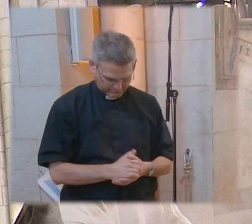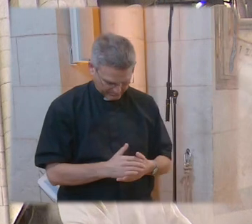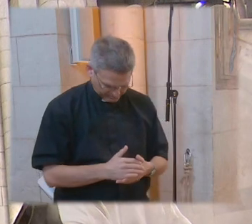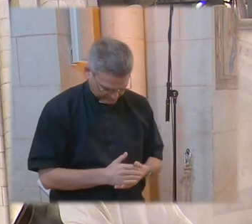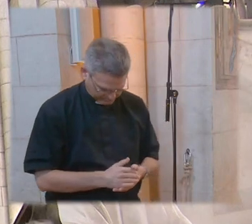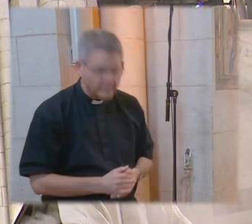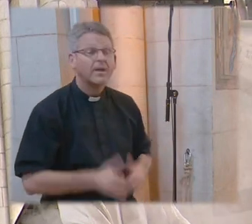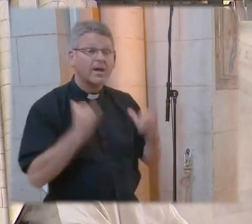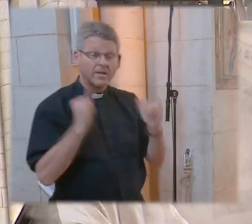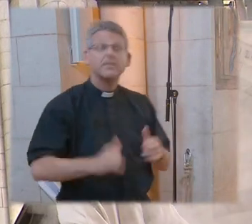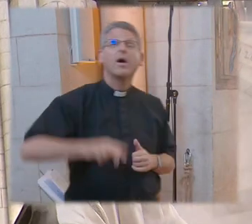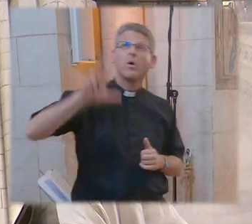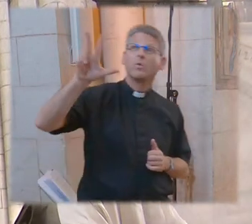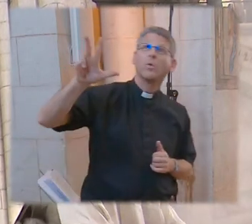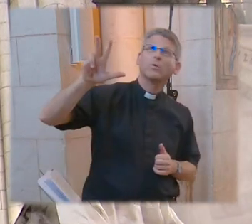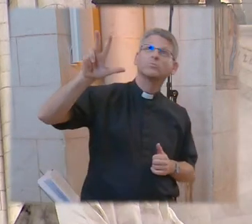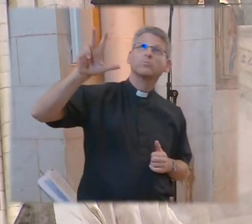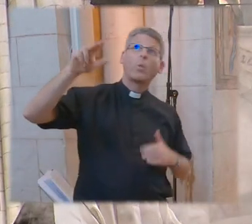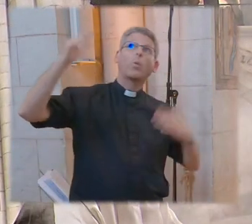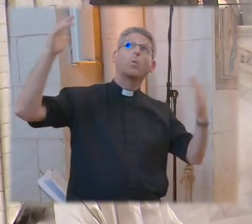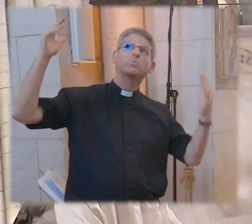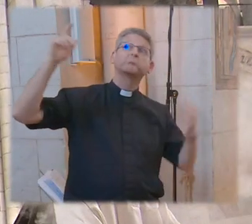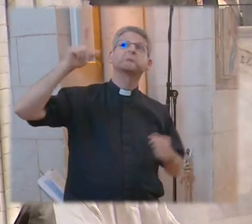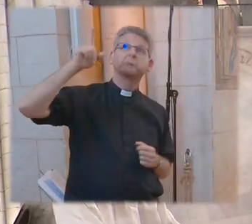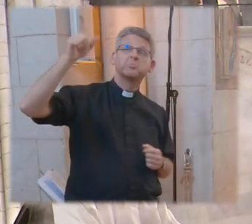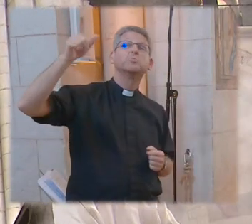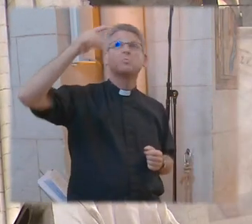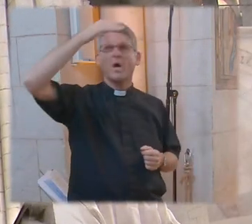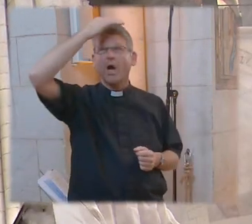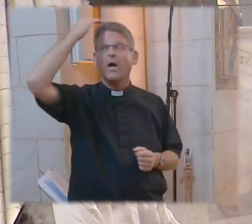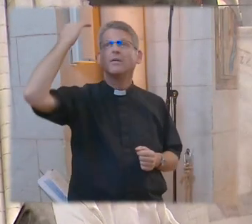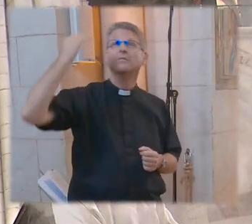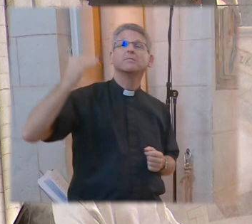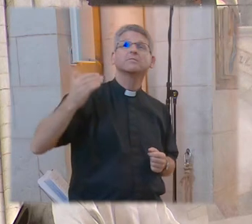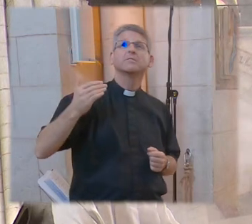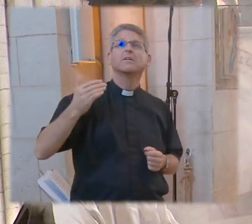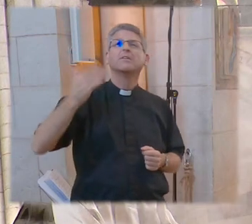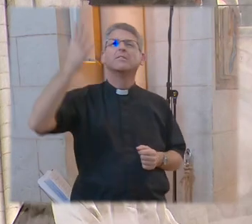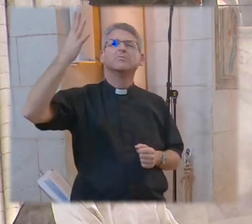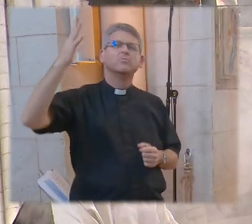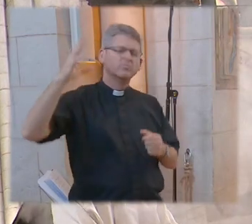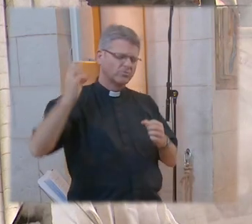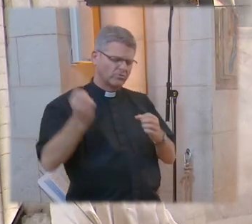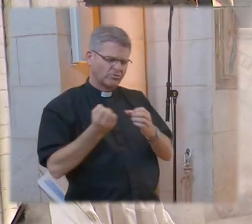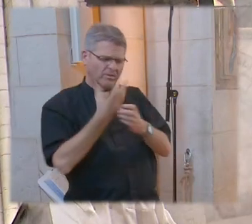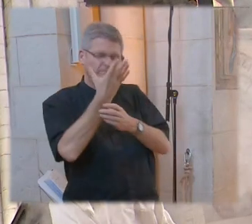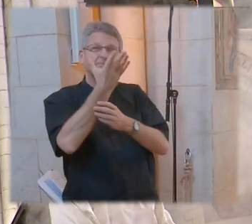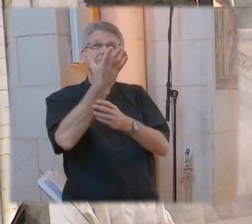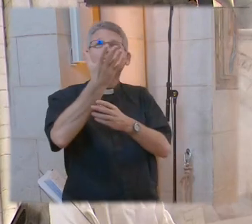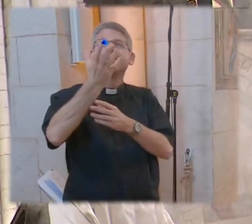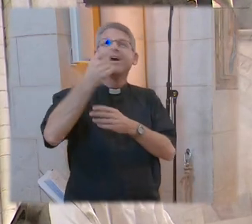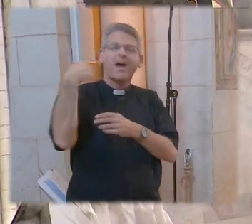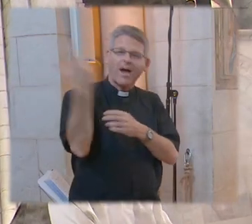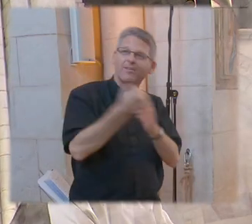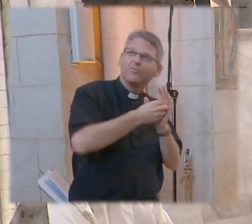Ja, du bist heilig, großer Gott, und alle deine Werke verkünden dein Lob. Denn durch deinen